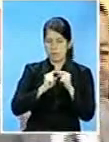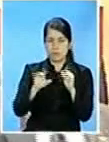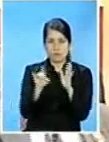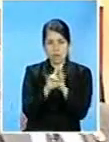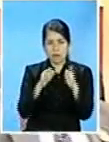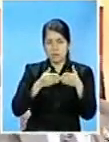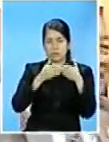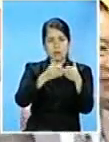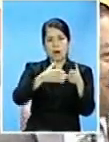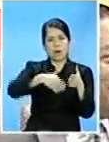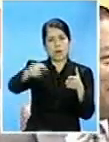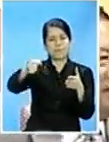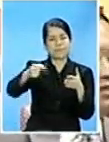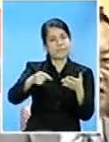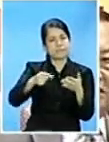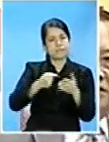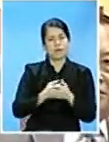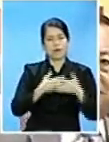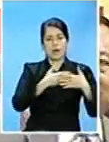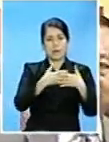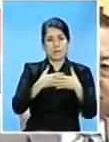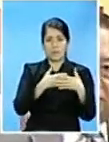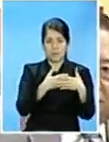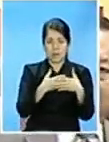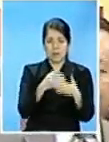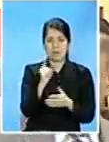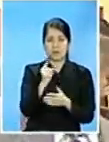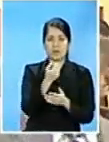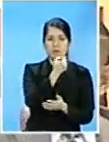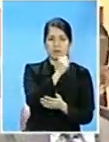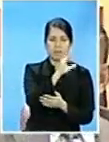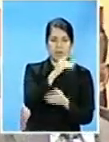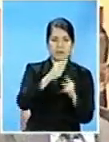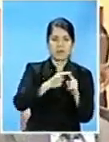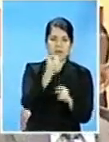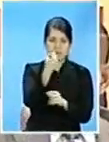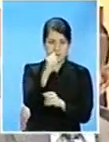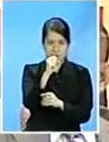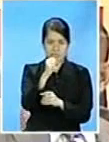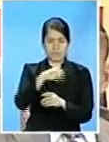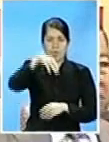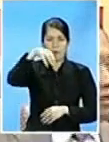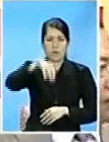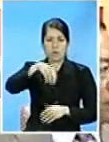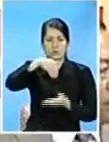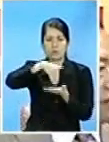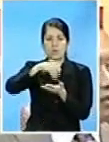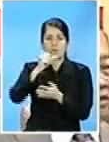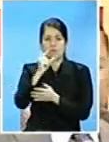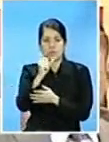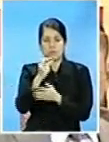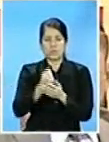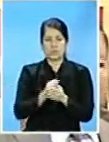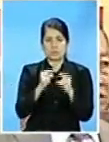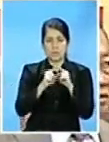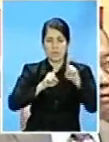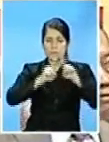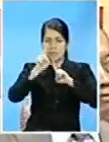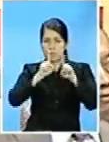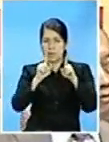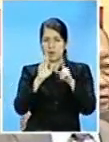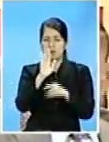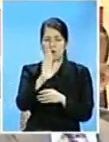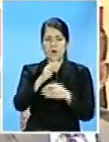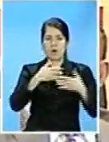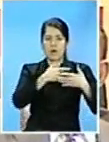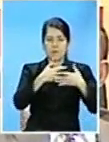ทางสหรัฐอเมริกาเนี่ยเมื่อวันที่15ตุลาคมหน่วยประเมินสถานการณ์จากนาวิกโยธินสหรัฐ